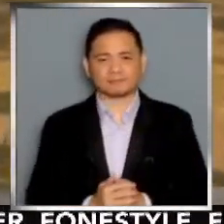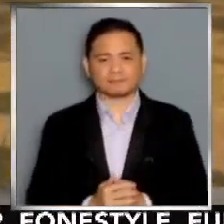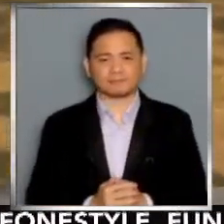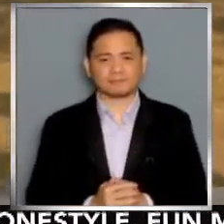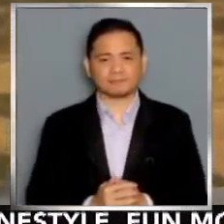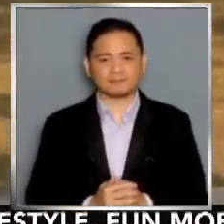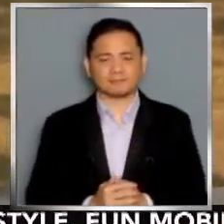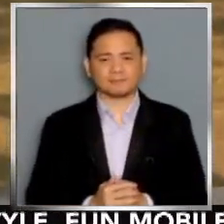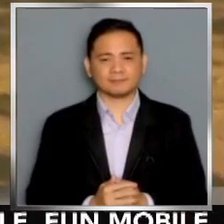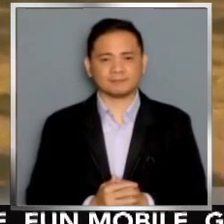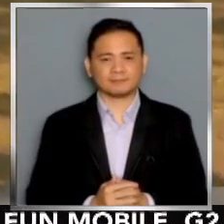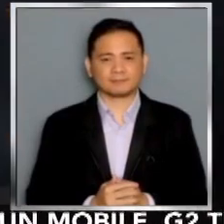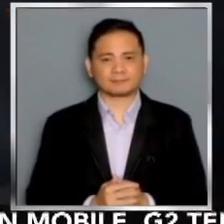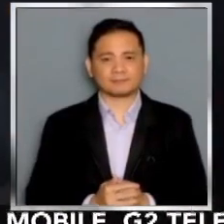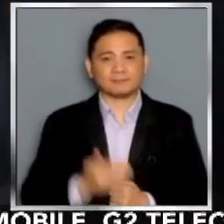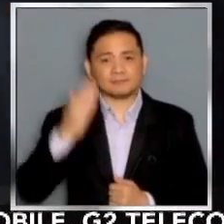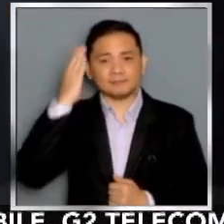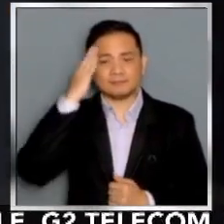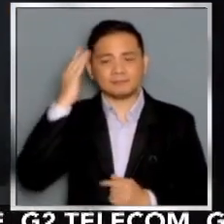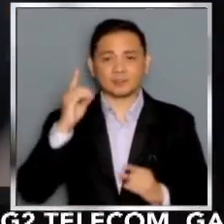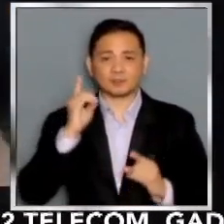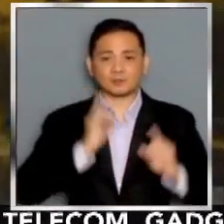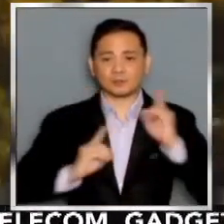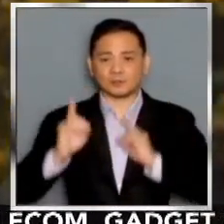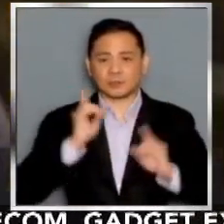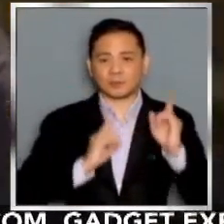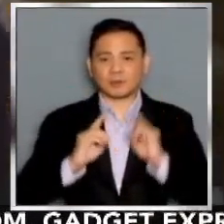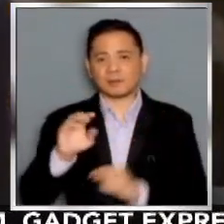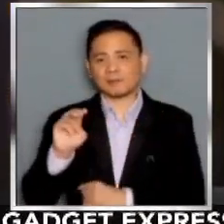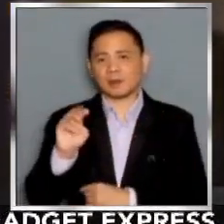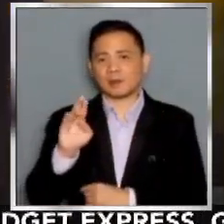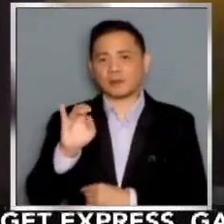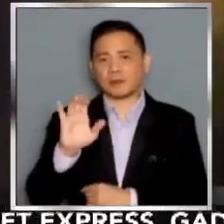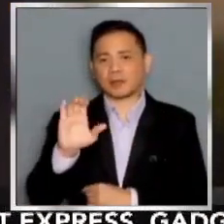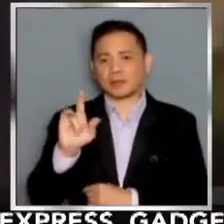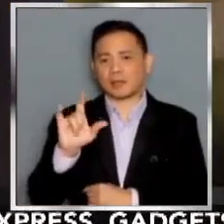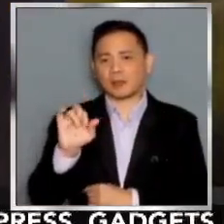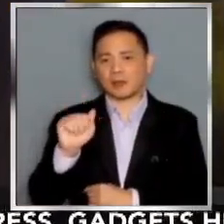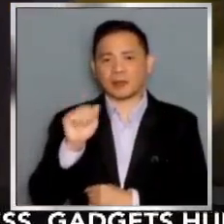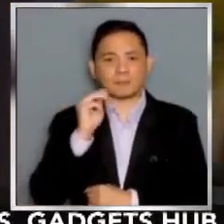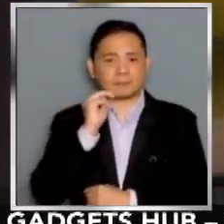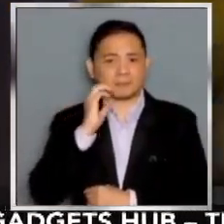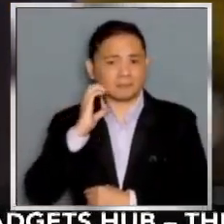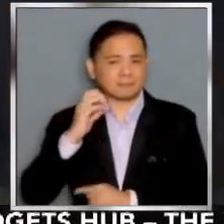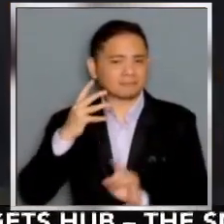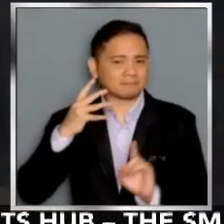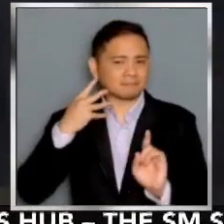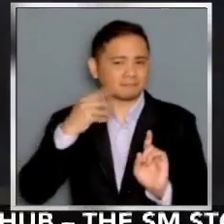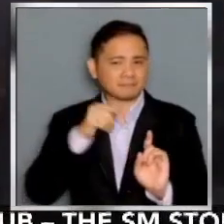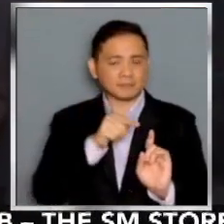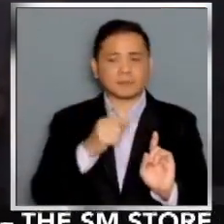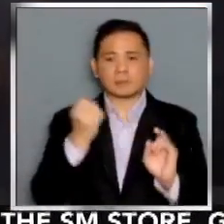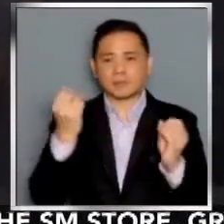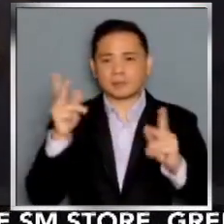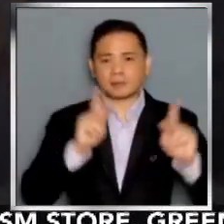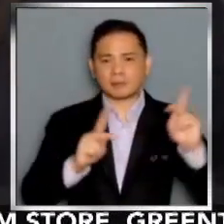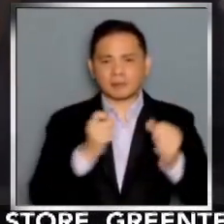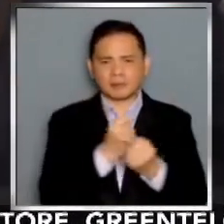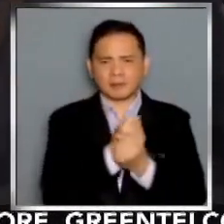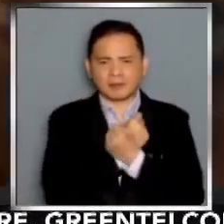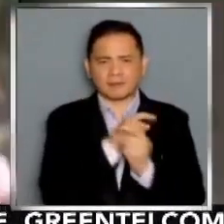Sa historical portal adventure series na Maria Clara at Ibarra, marami ang na-inlove kay Ginoong Fidel na si David